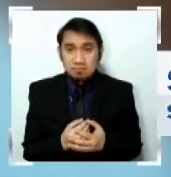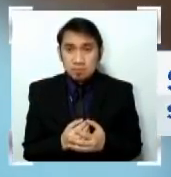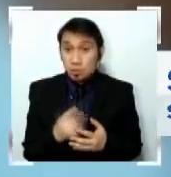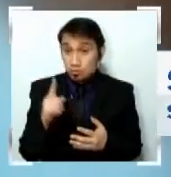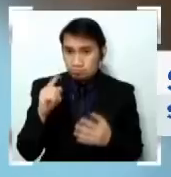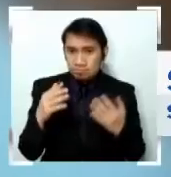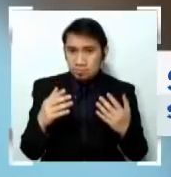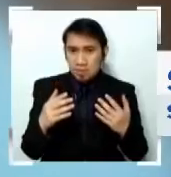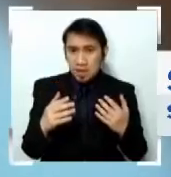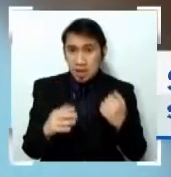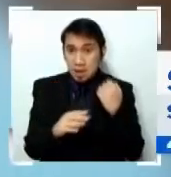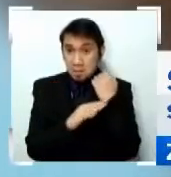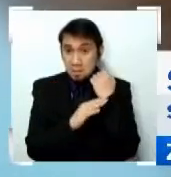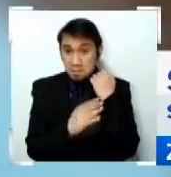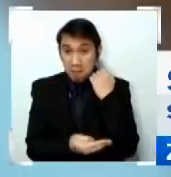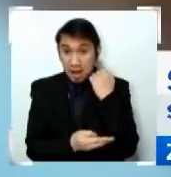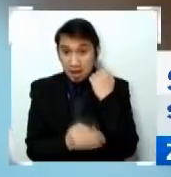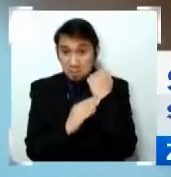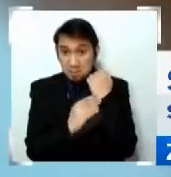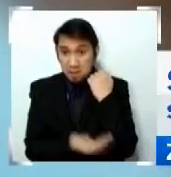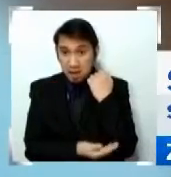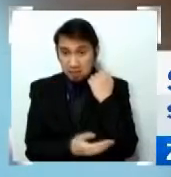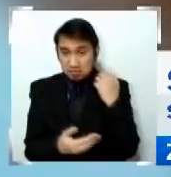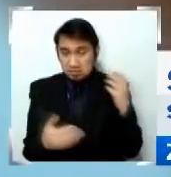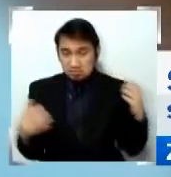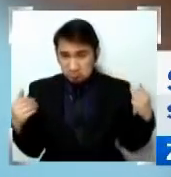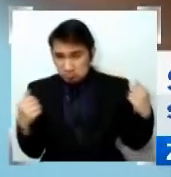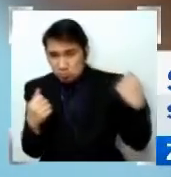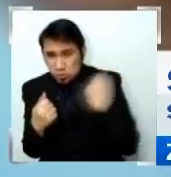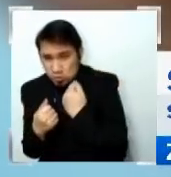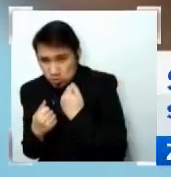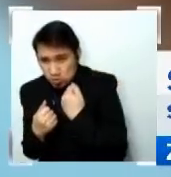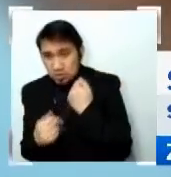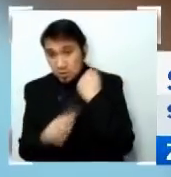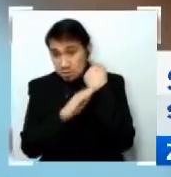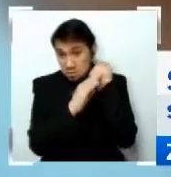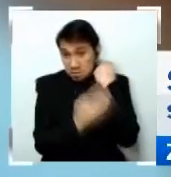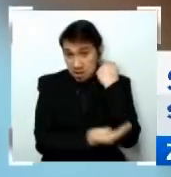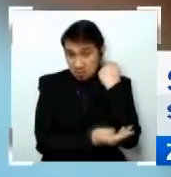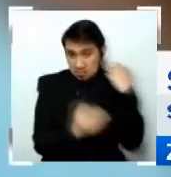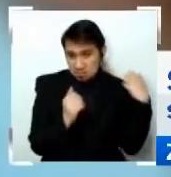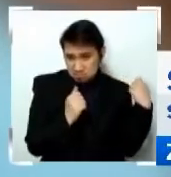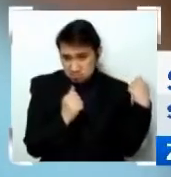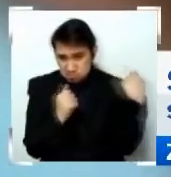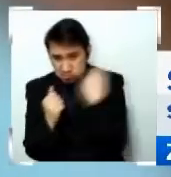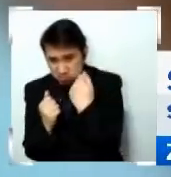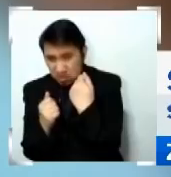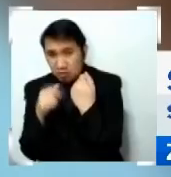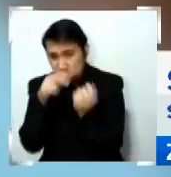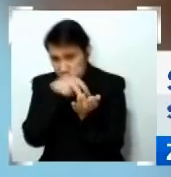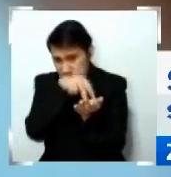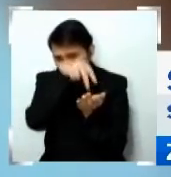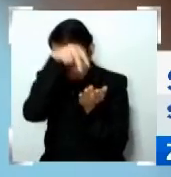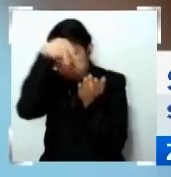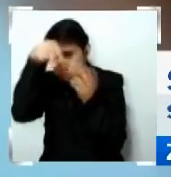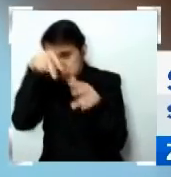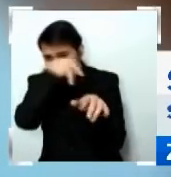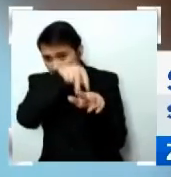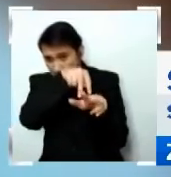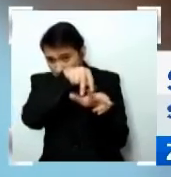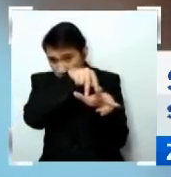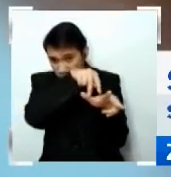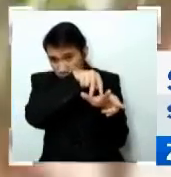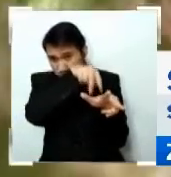yung bag na kinaber ko sa katawan ko, ma'am, yun ang dinala ko pag talon, ma'am, para hindi talaga ako mapuruhan, ma'am,